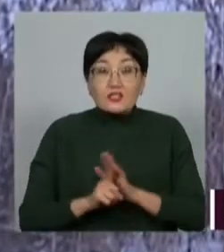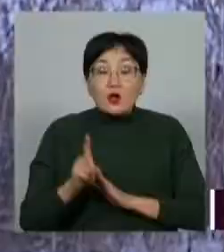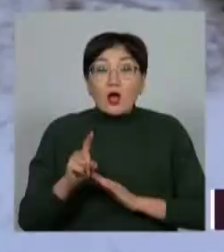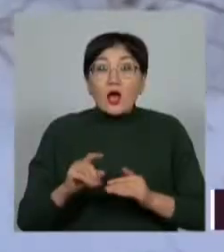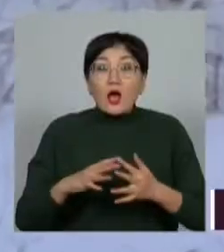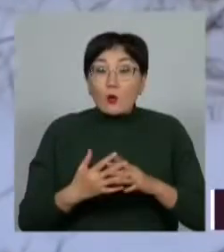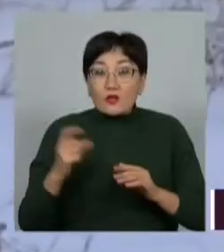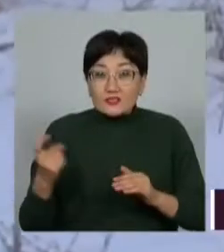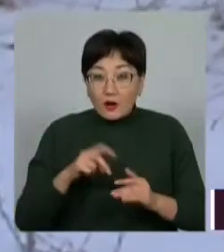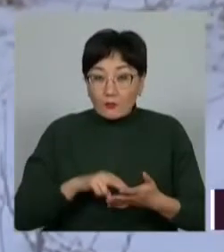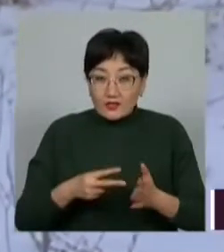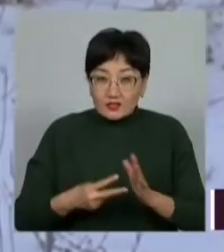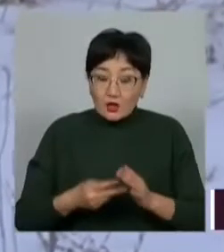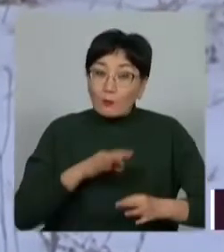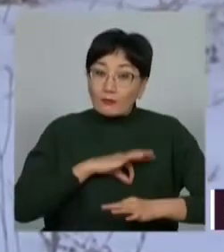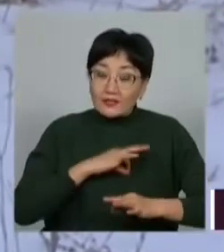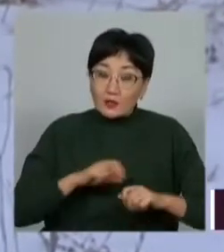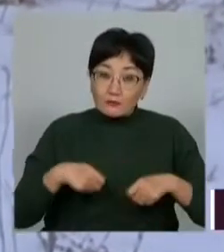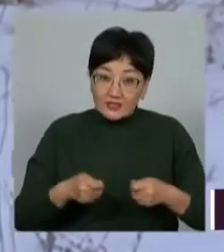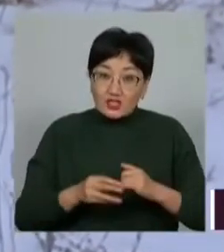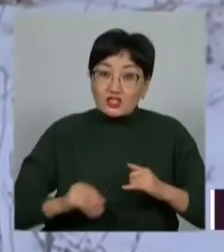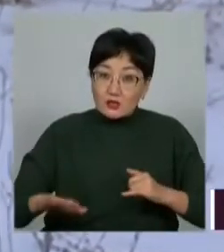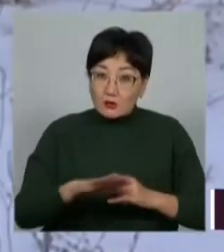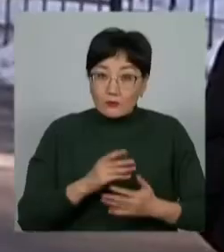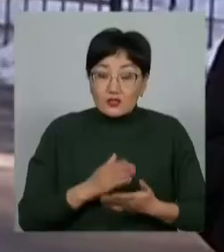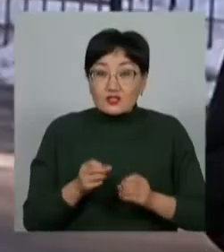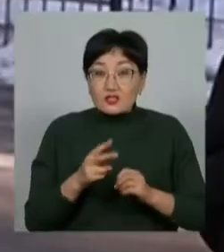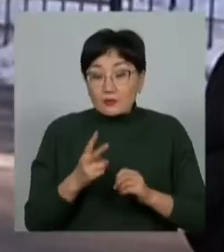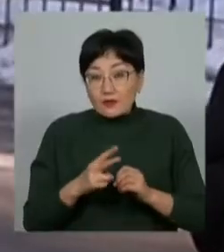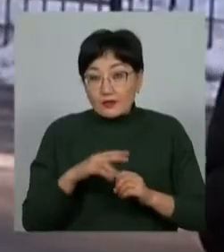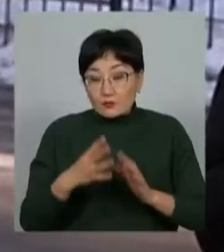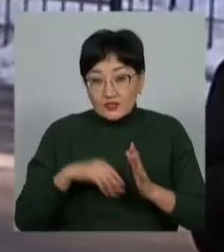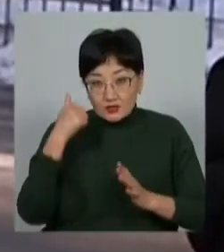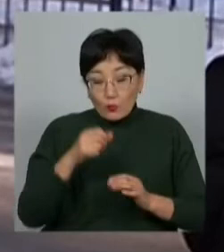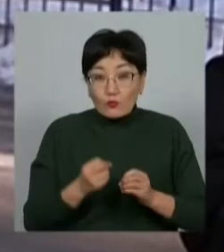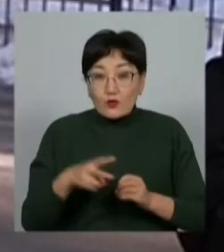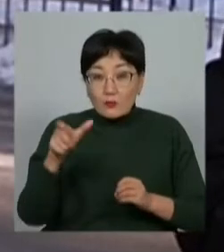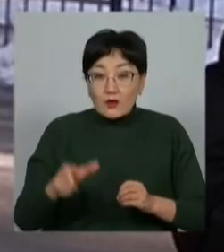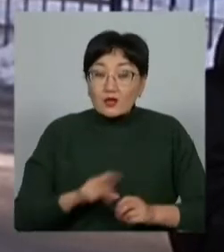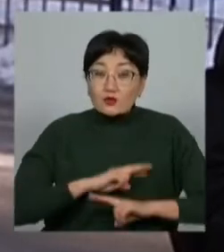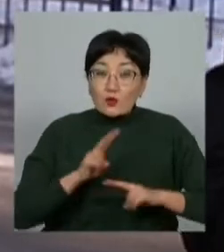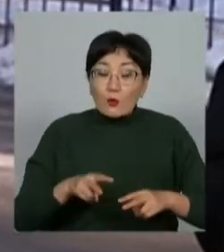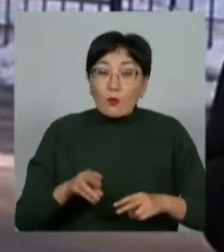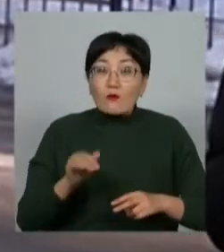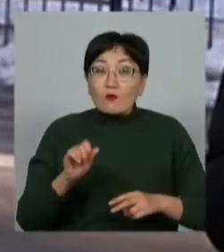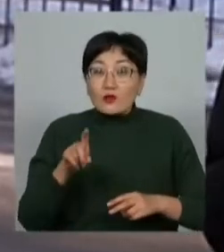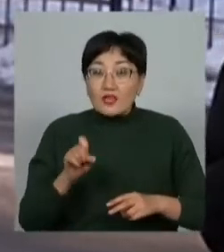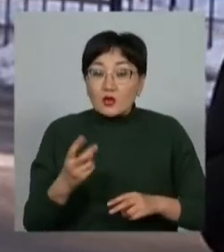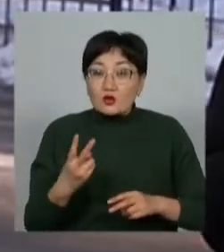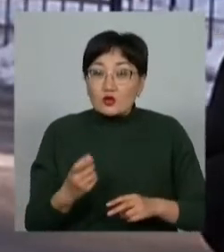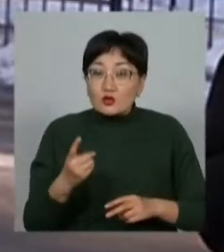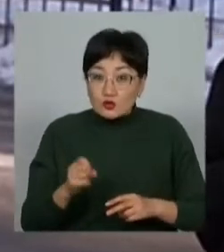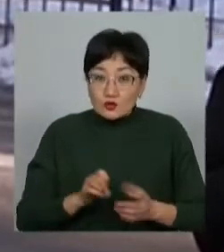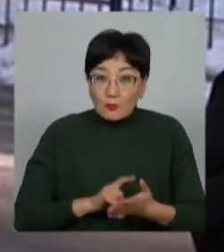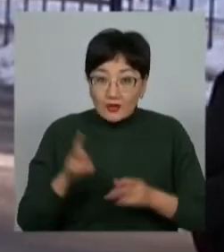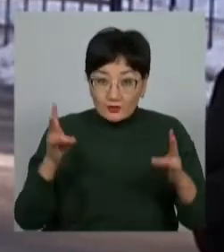ауыл шаруашылығы мақсатында пайдалануға беріліпті. 2019 жылы 12 адамның өмірін жалмаған Фоккер 100 ұшағы апатқа